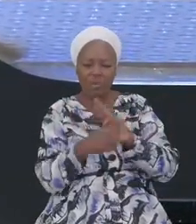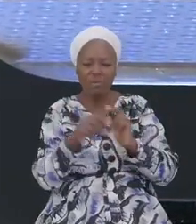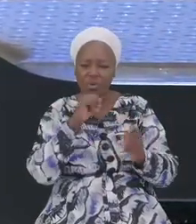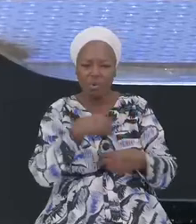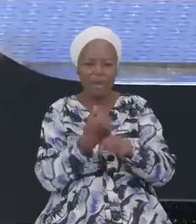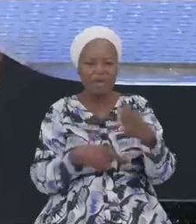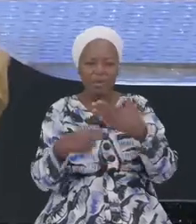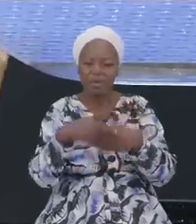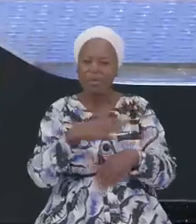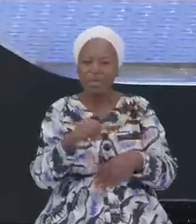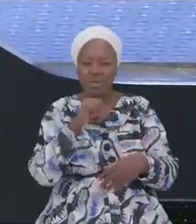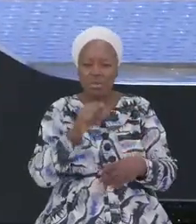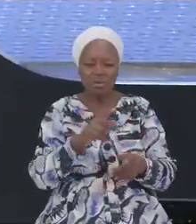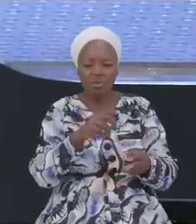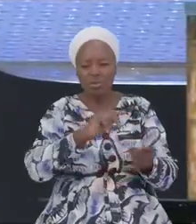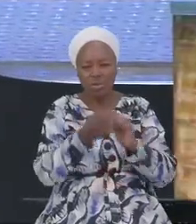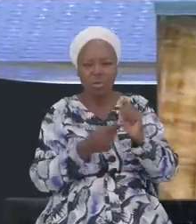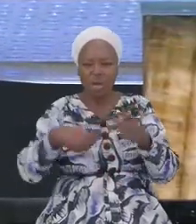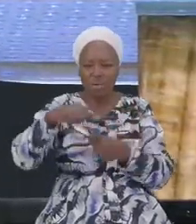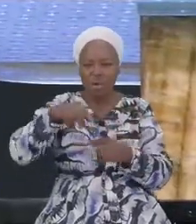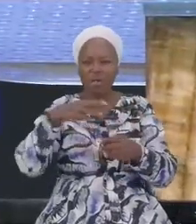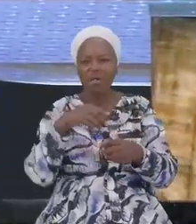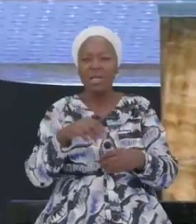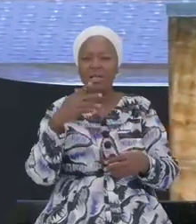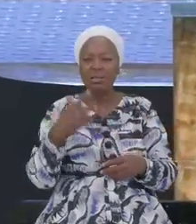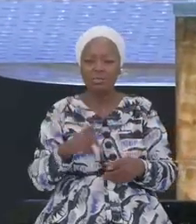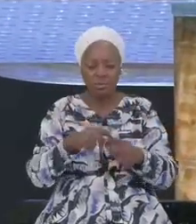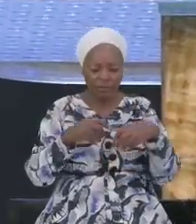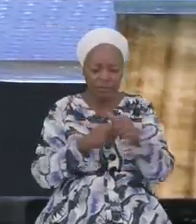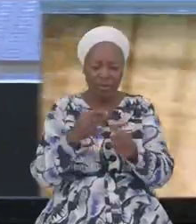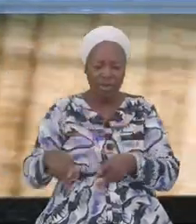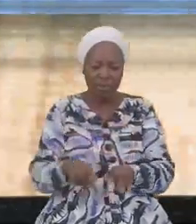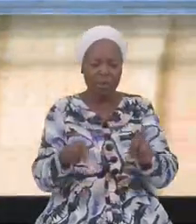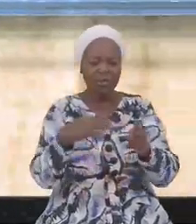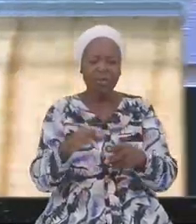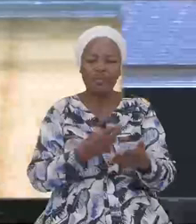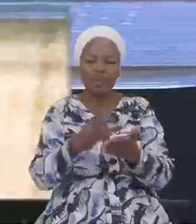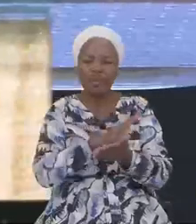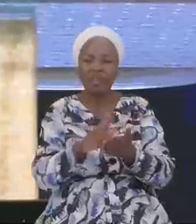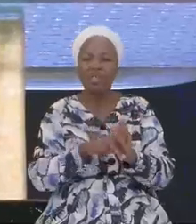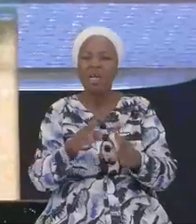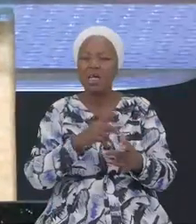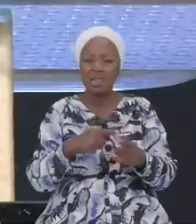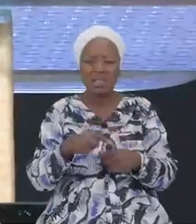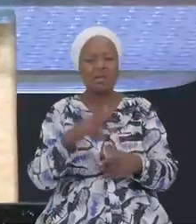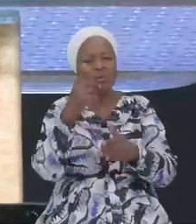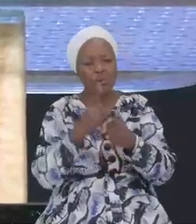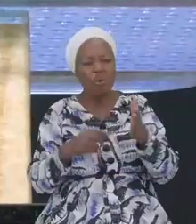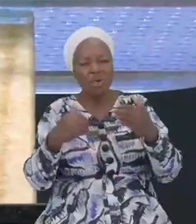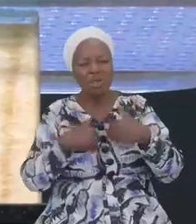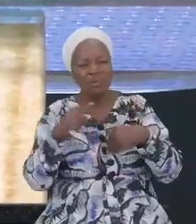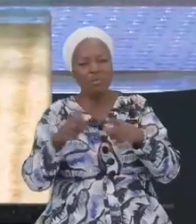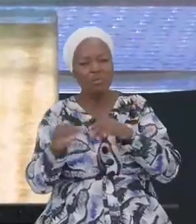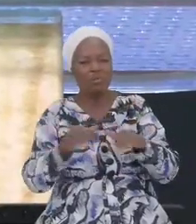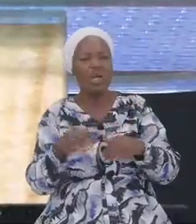restitution, nous ne voulons pas changer de vie pour suivre le chemin de la justice. Et dit, qu'as-tu à faire?